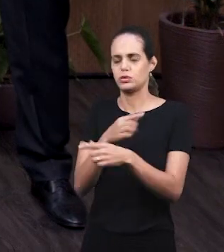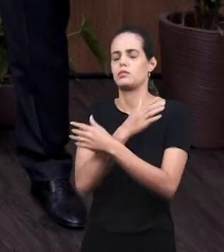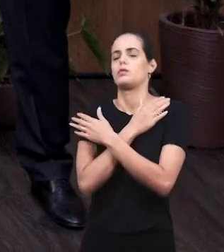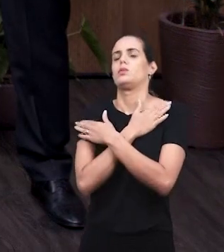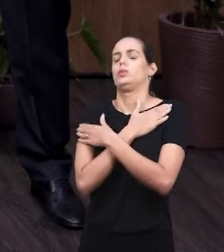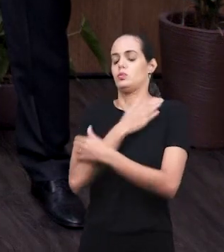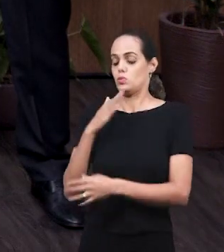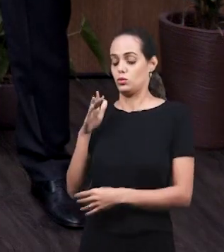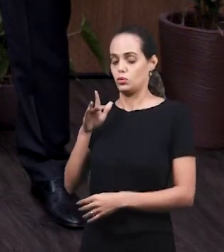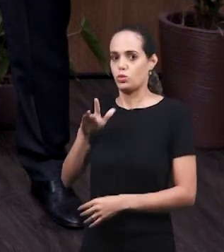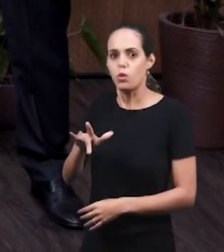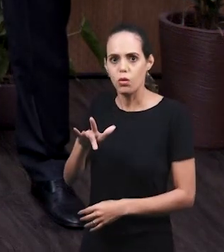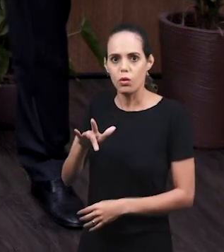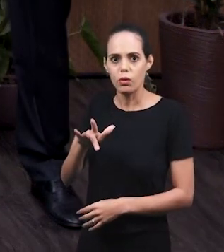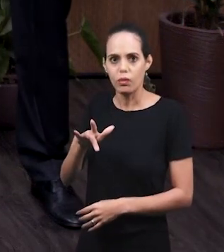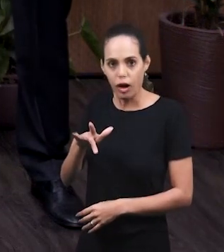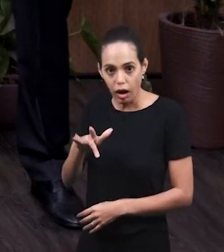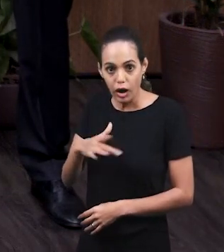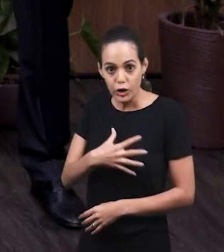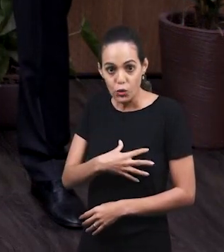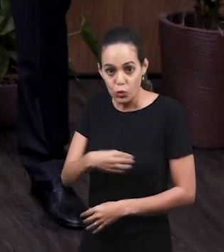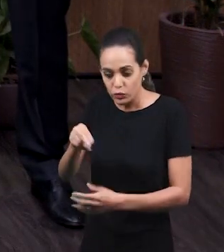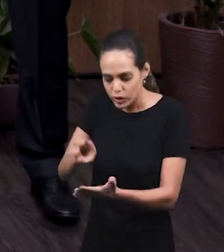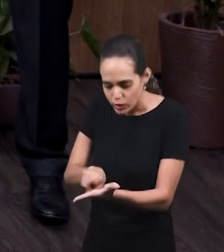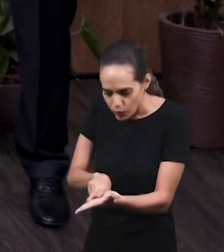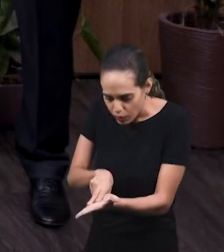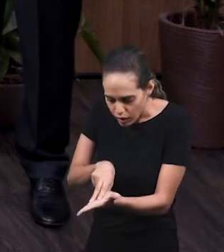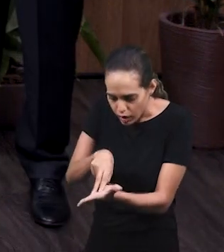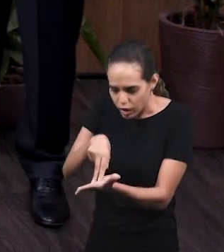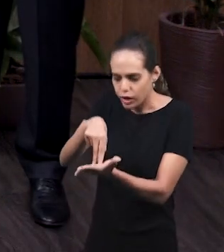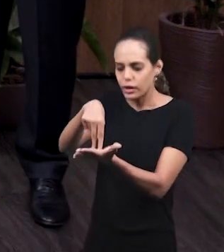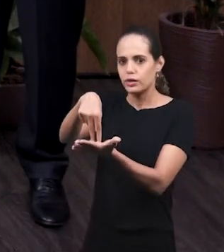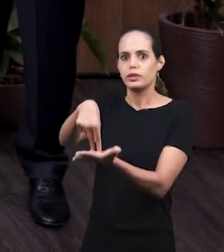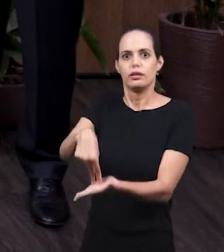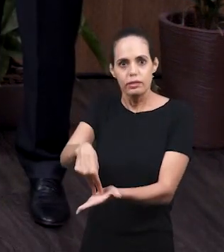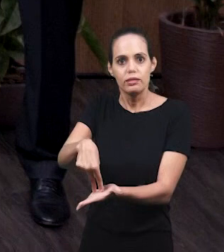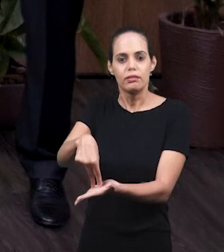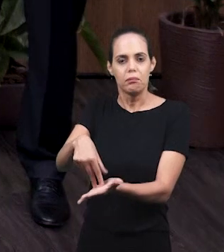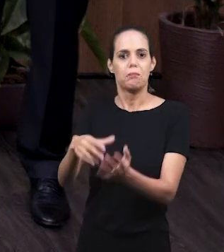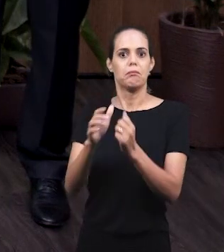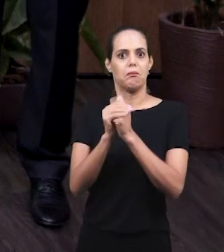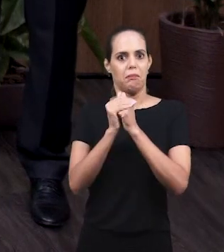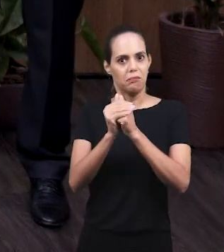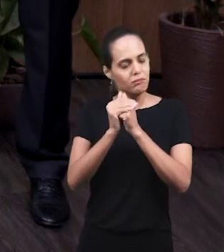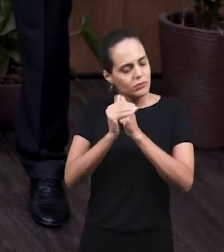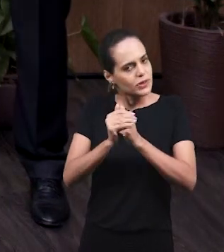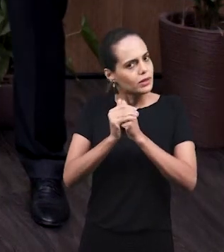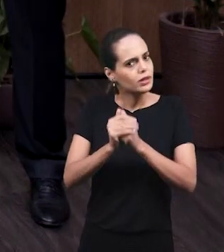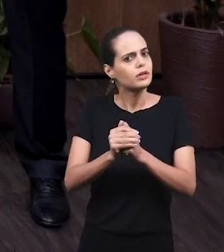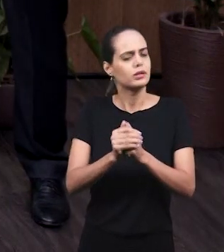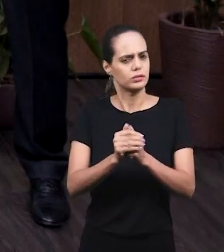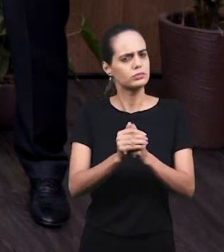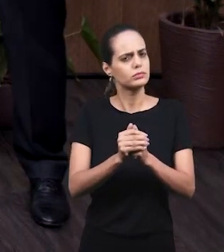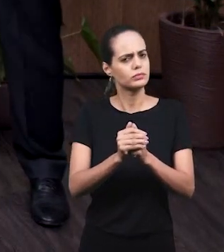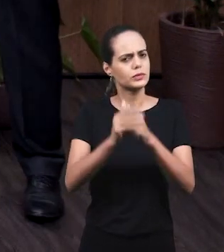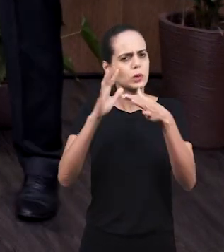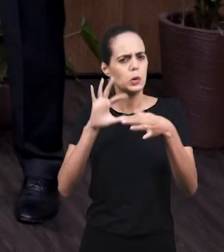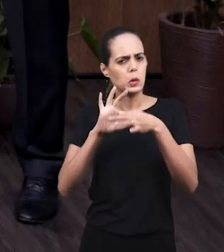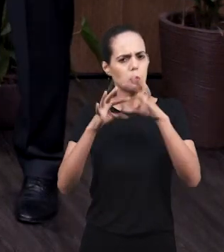cercueil, et le fils de la veuve a ressuscité. Amen. Cette rencontre, dans le contexte